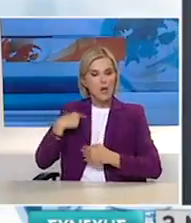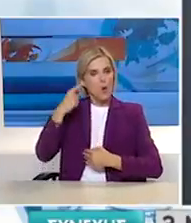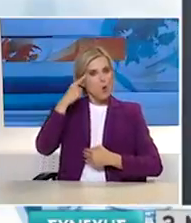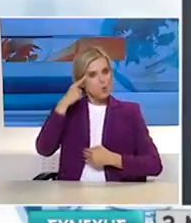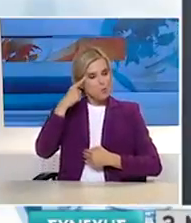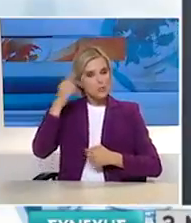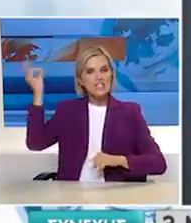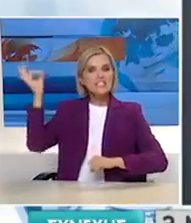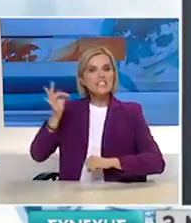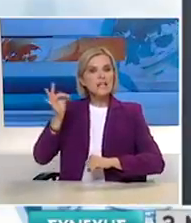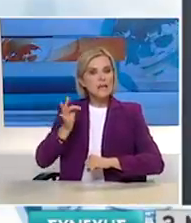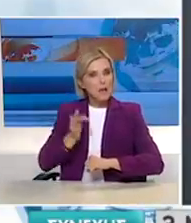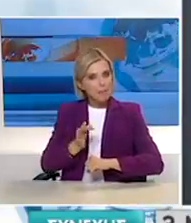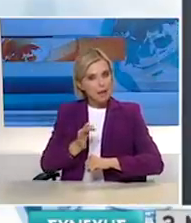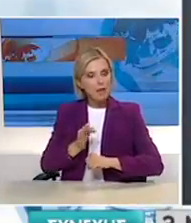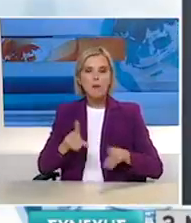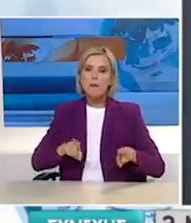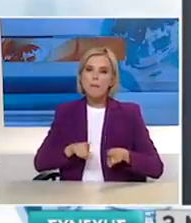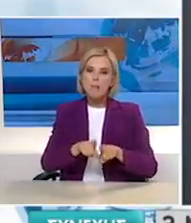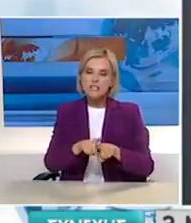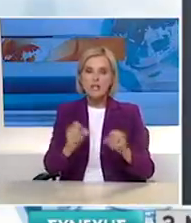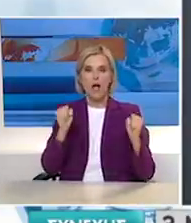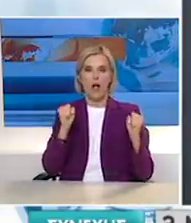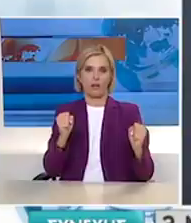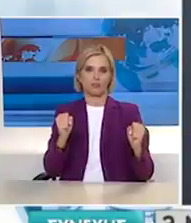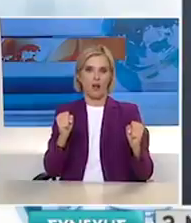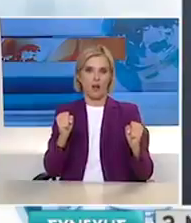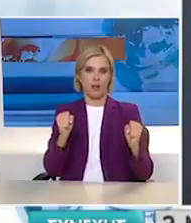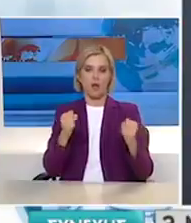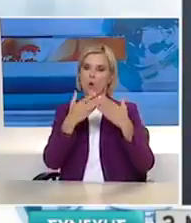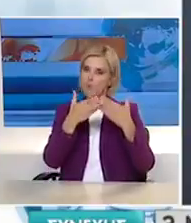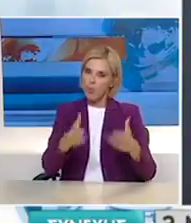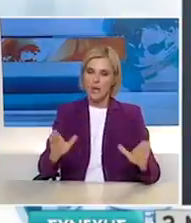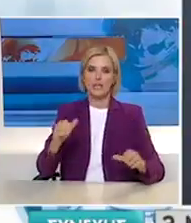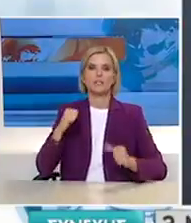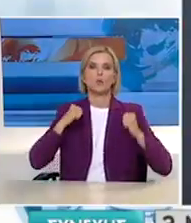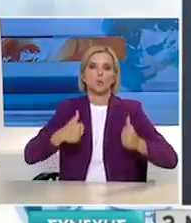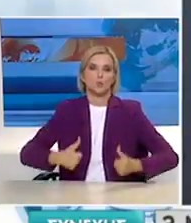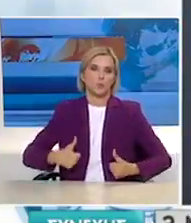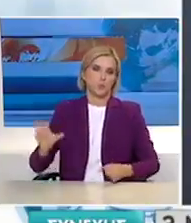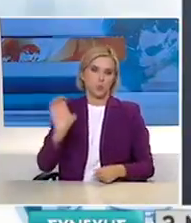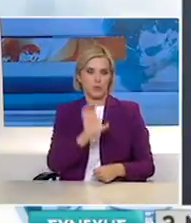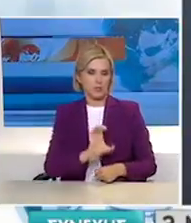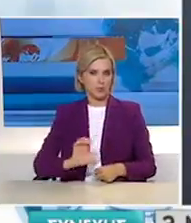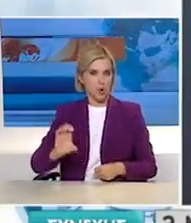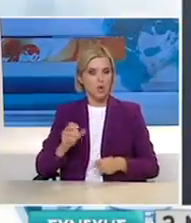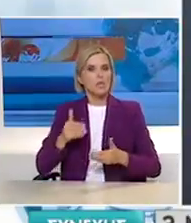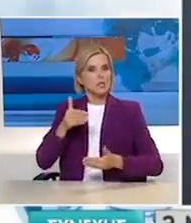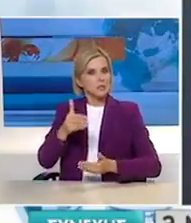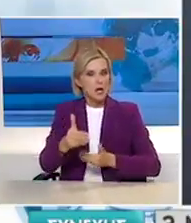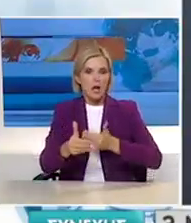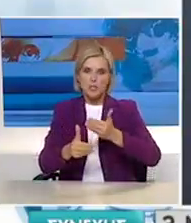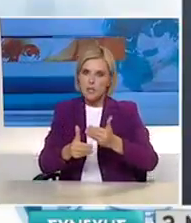ίδια συνέπεια θα εγγυηθούμε και τους όρους ασφάλισης του γενικού πληθυσμού από το άνοιγμα του τουρισμού. Μέρα με τη μέρα θα εξελίσσεται το σχέδιό μας,